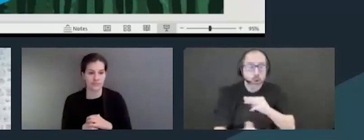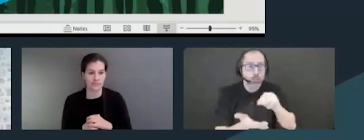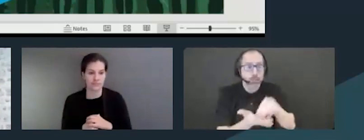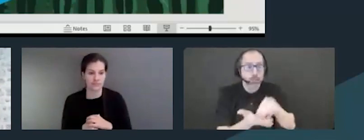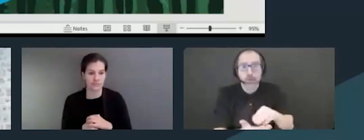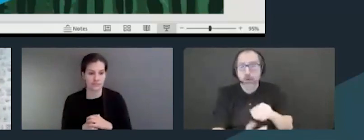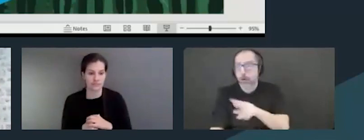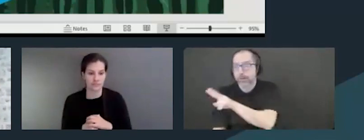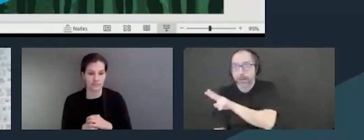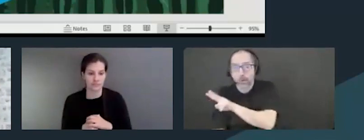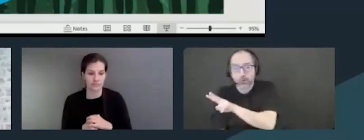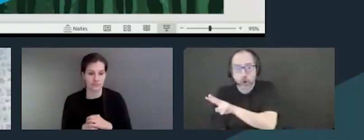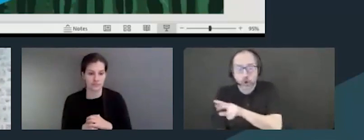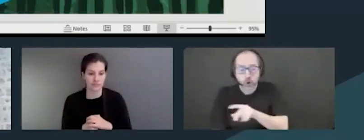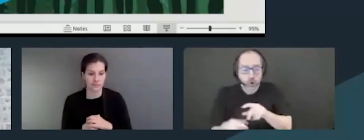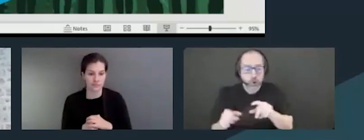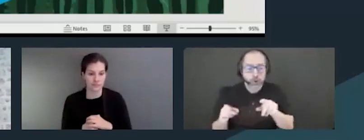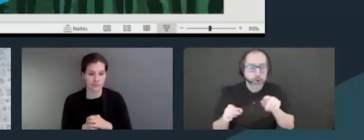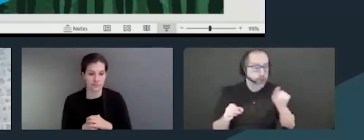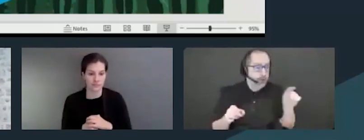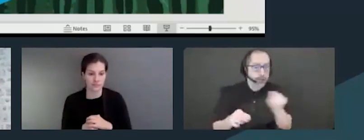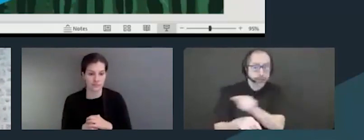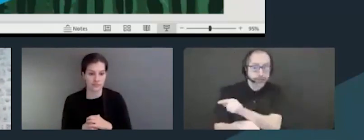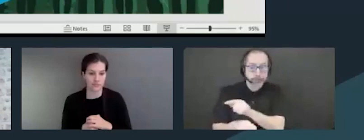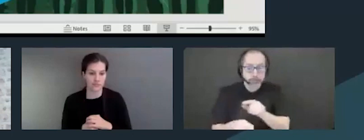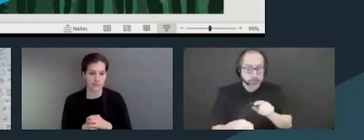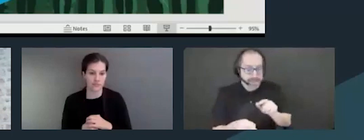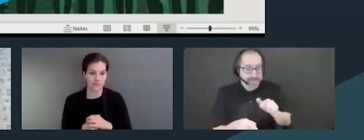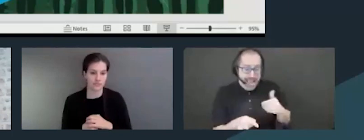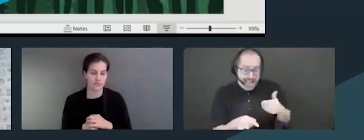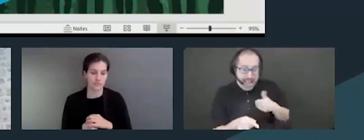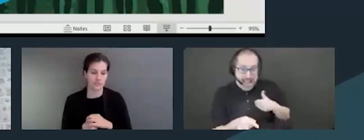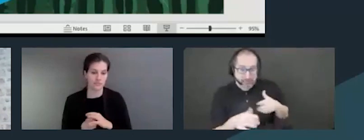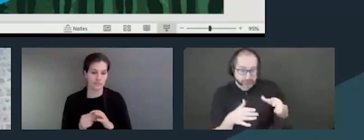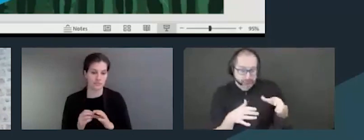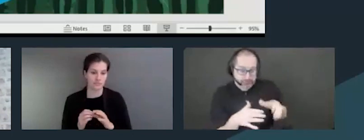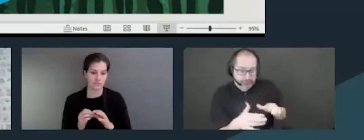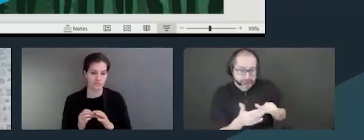auront besoin de communiquer. Et ce n'est pas le cas pour eux.